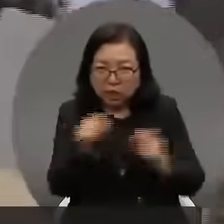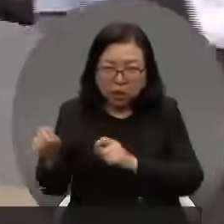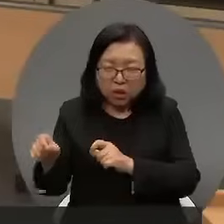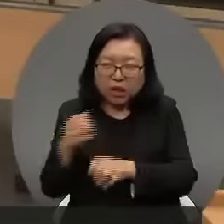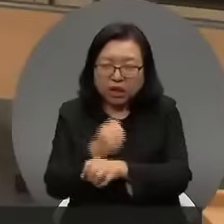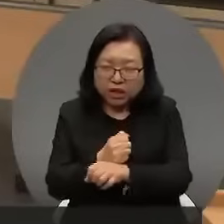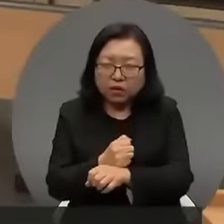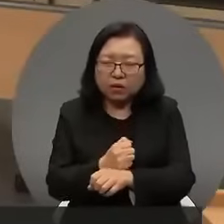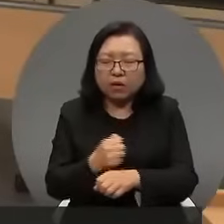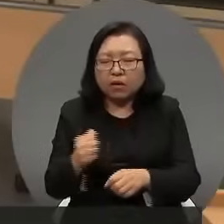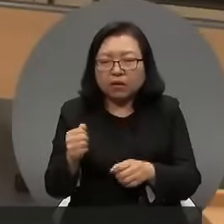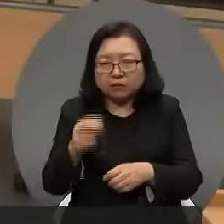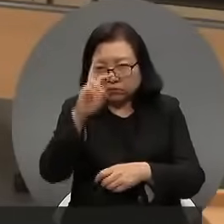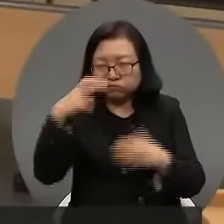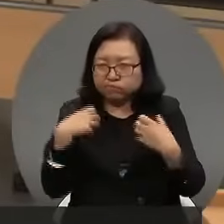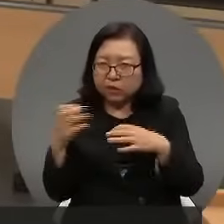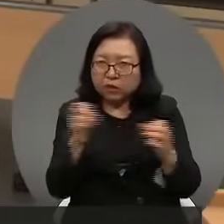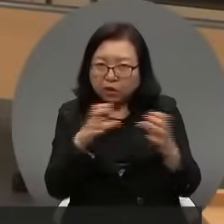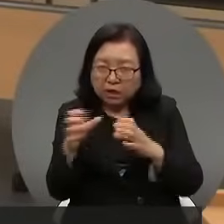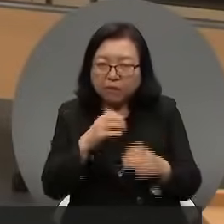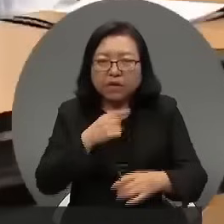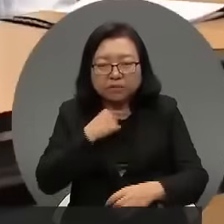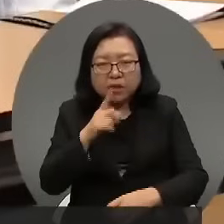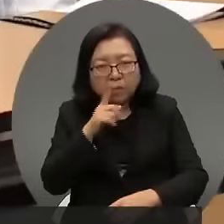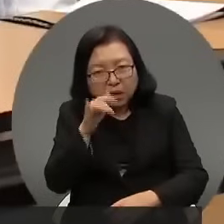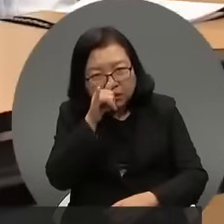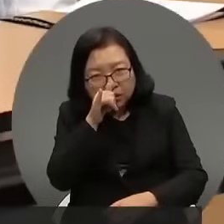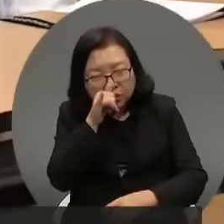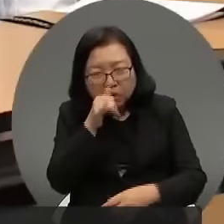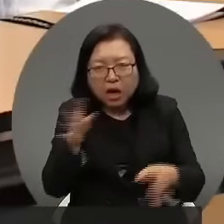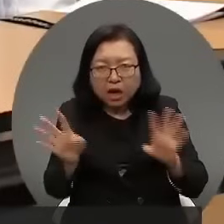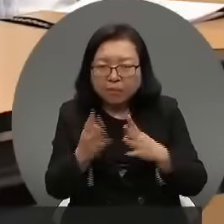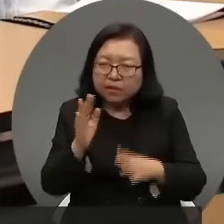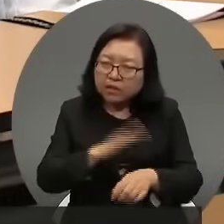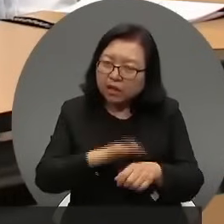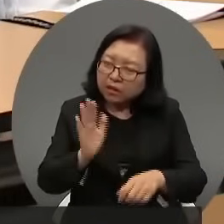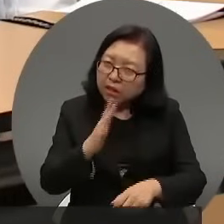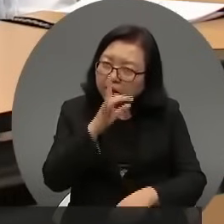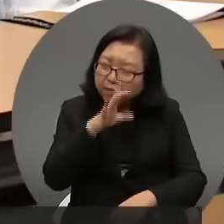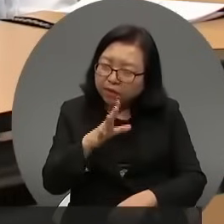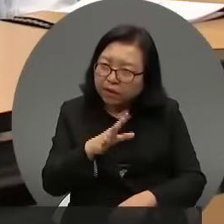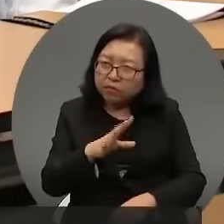이어가기로 하면서 의정 갈등이 봉합될 수 있을지 주목됩니다. MBC 뉴스 김우초입니다.